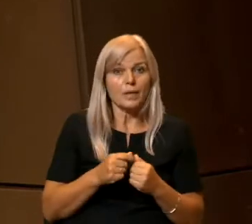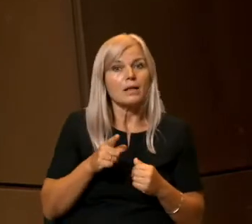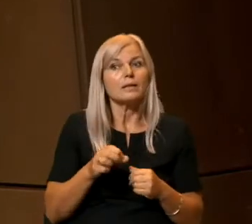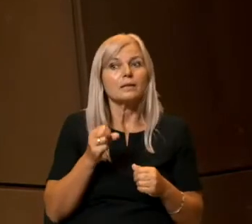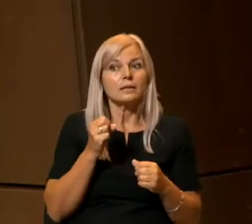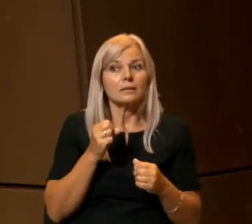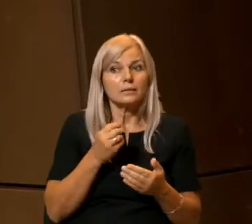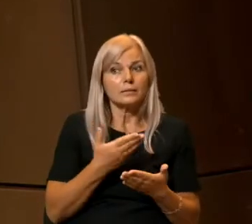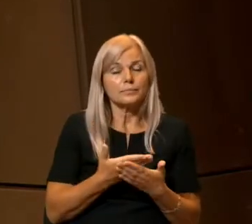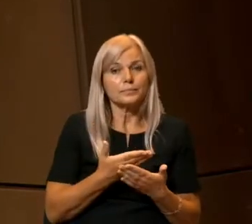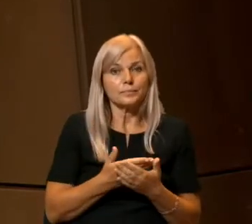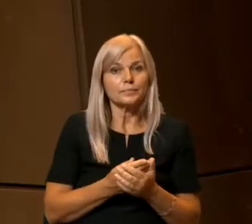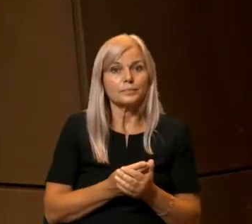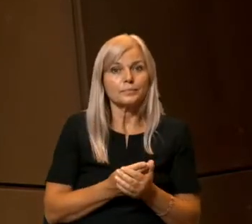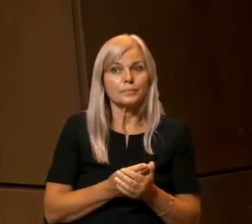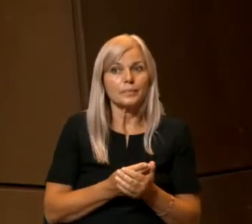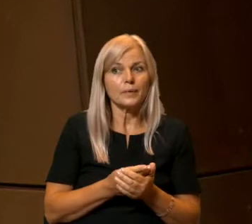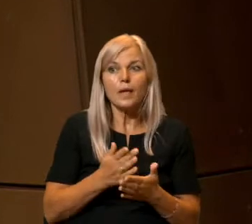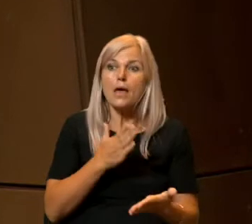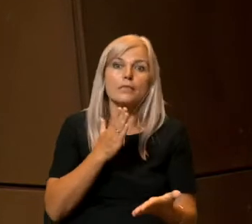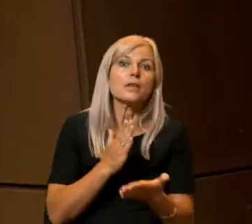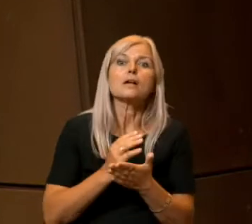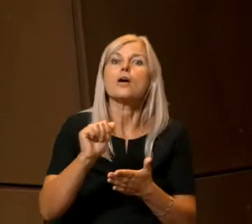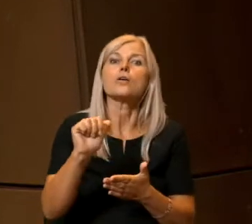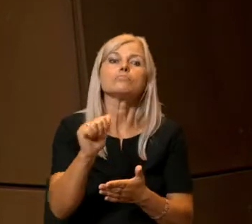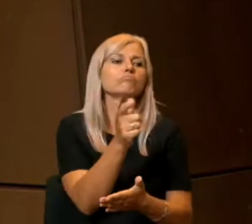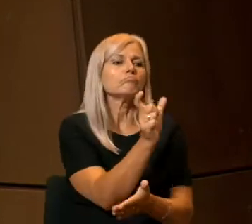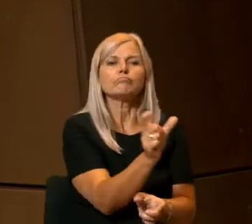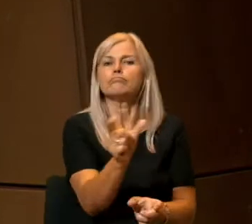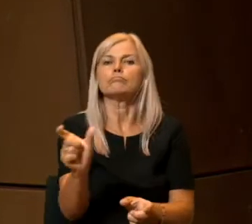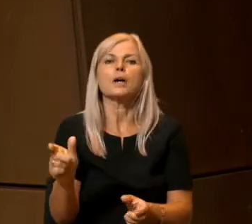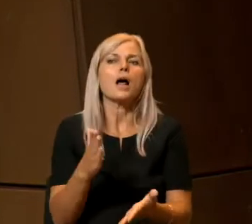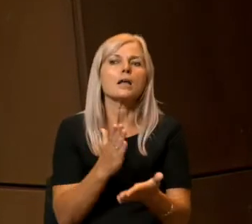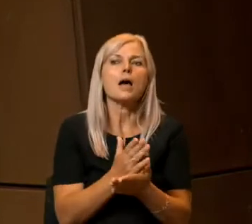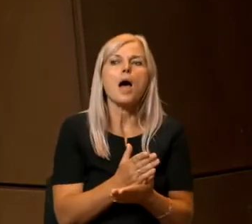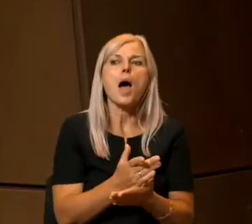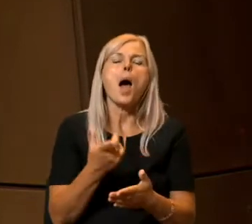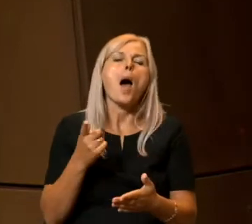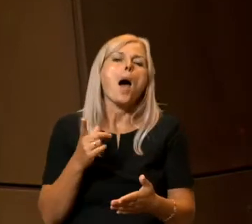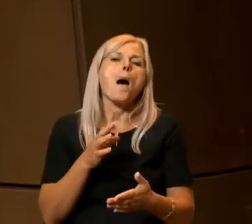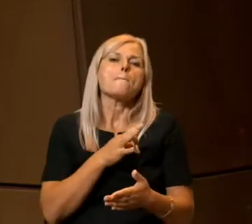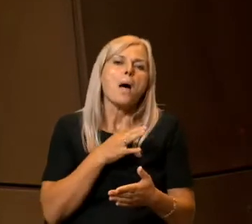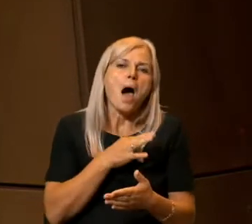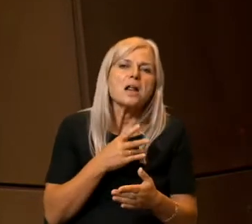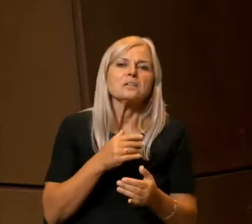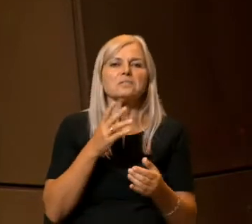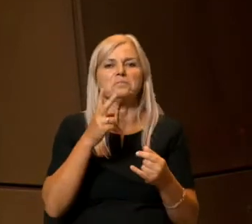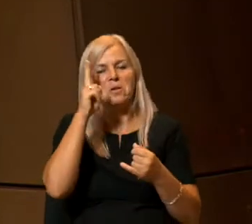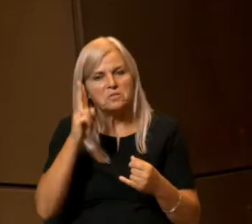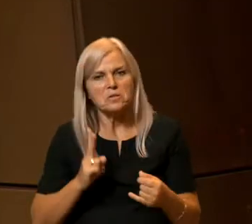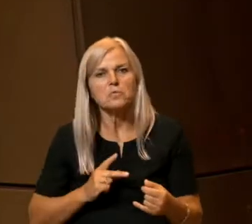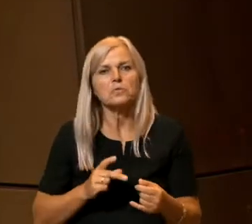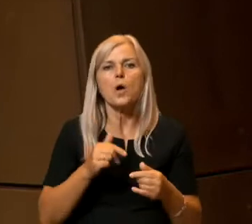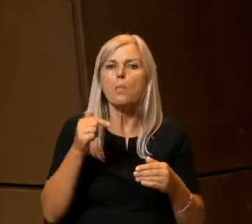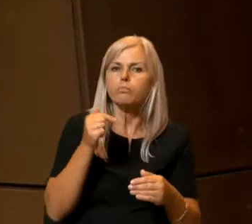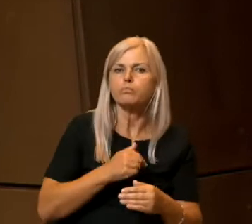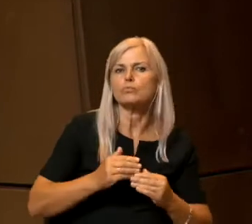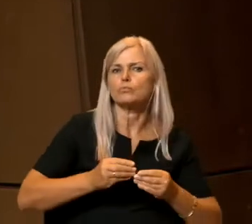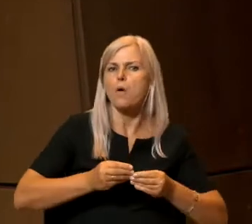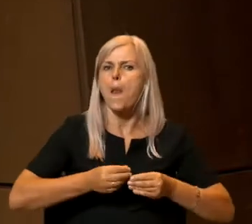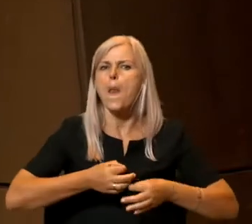zatem nie tylko jednostki, ale również partie czy instytucje muszą ciągle optymalizować, stawać